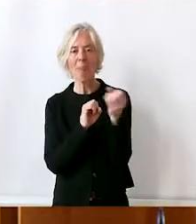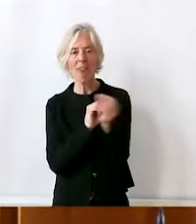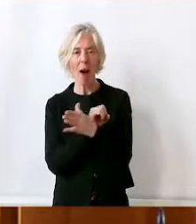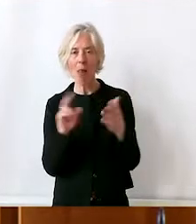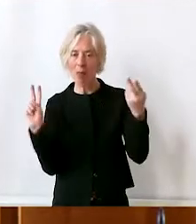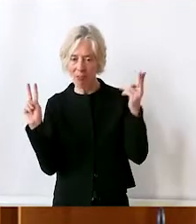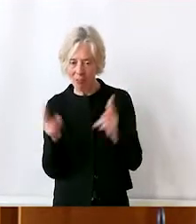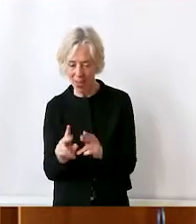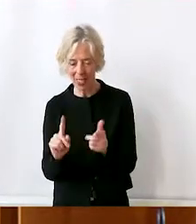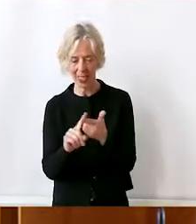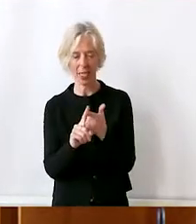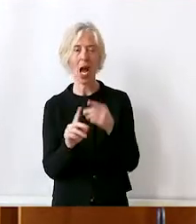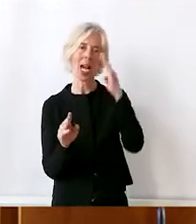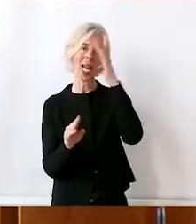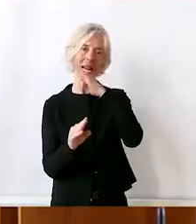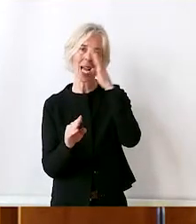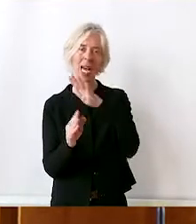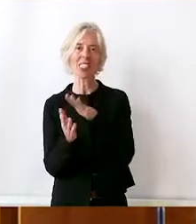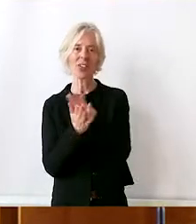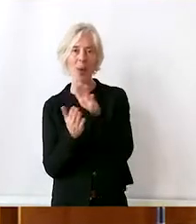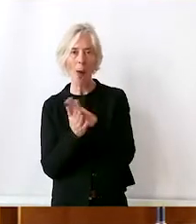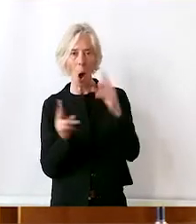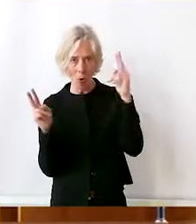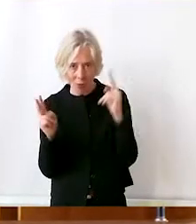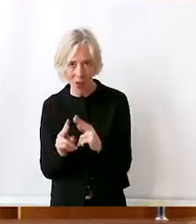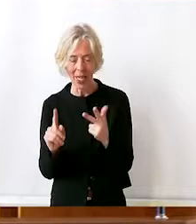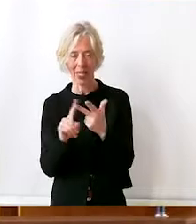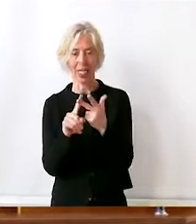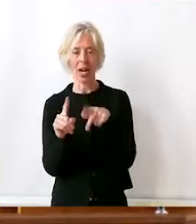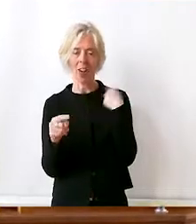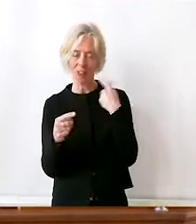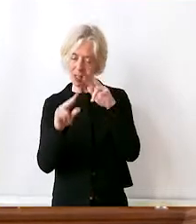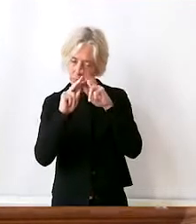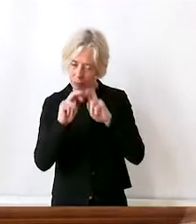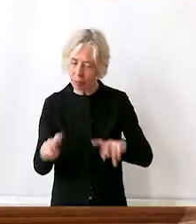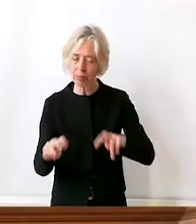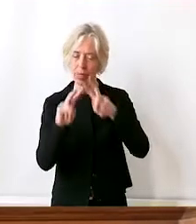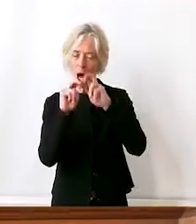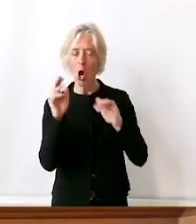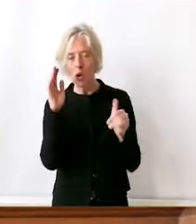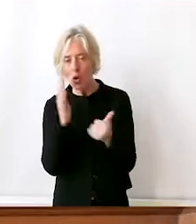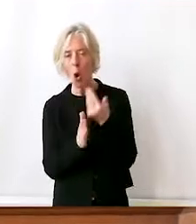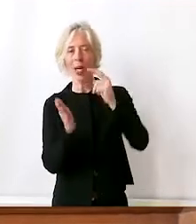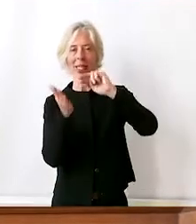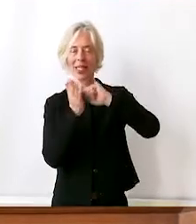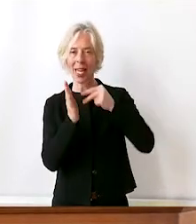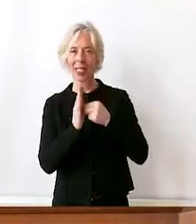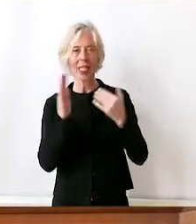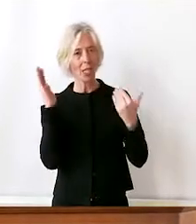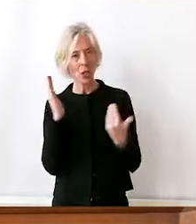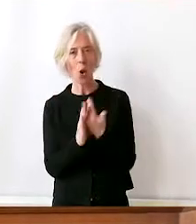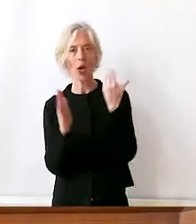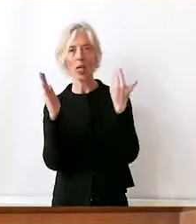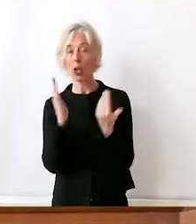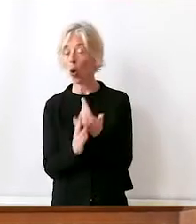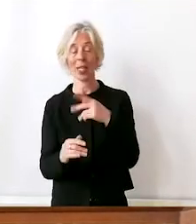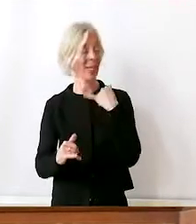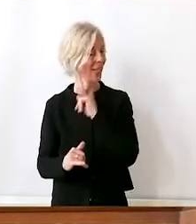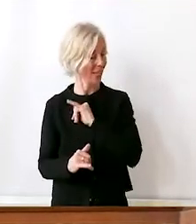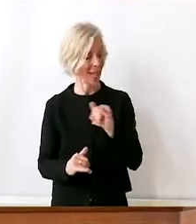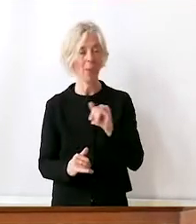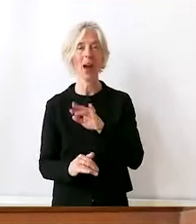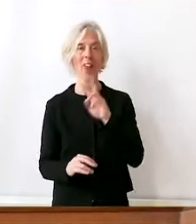weniger Gas verbrauchen, weniger CO2. Das haben wir in jedem Standort und schon seit mehreren Jahren und wollen uns da stetig verbessern. Wir